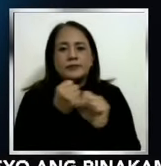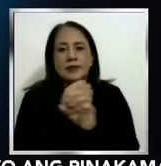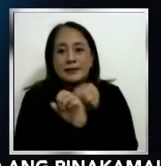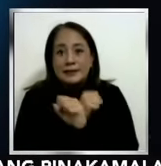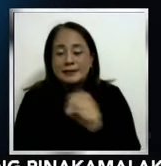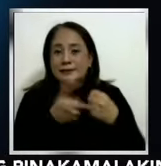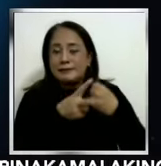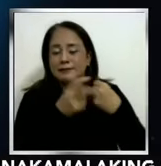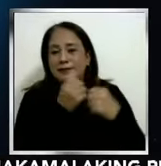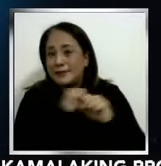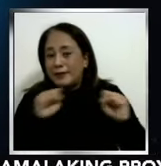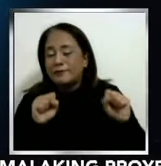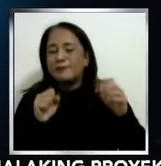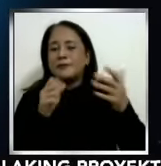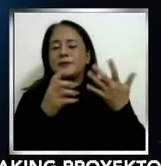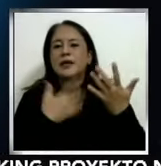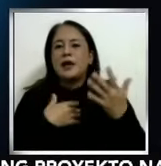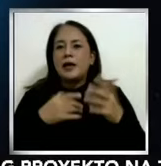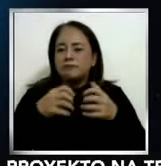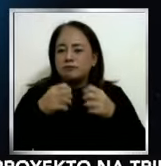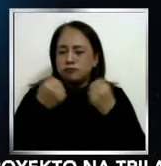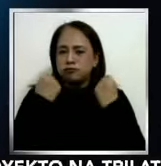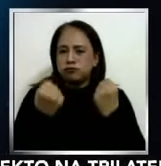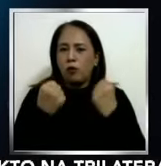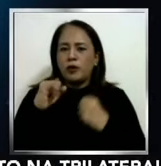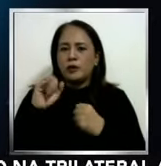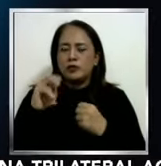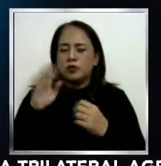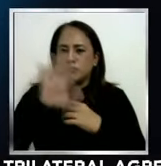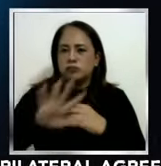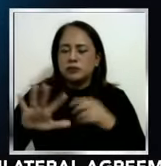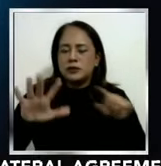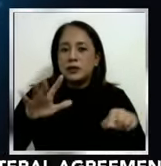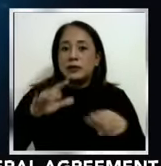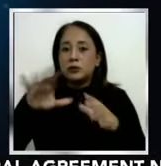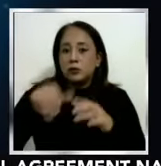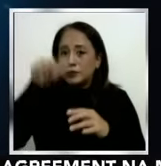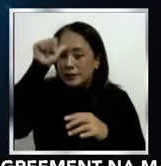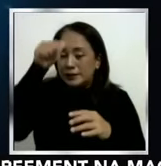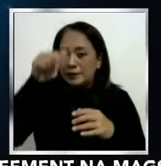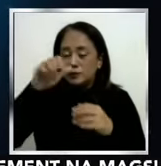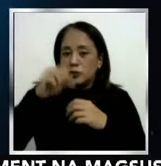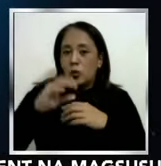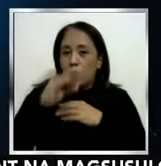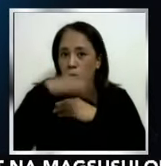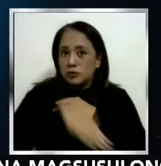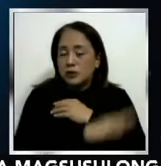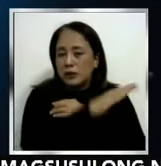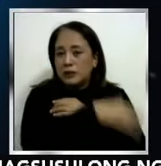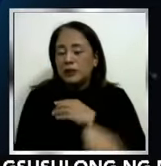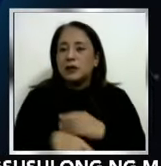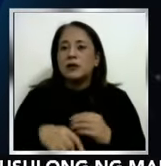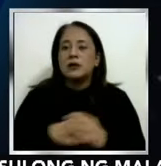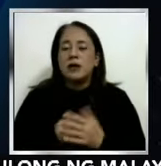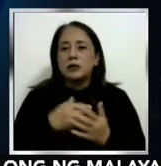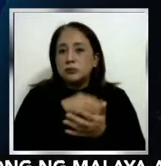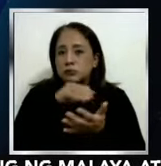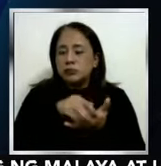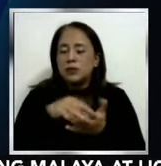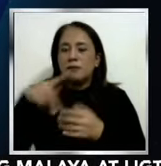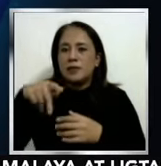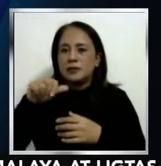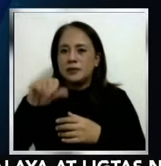na Indo-Pacific region na nakakasakop sa Indian Ocean pati sa kanluran at sentro ng Pacific Ocean kabilang